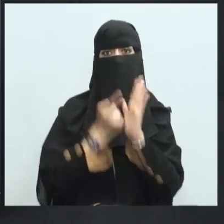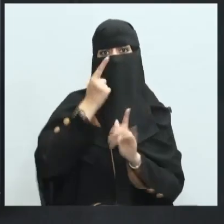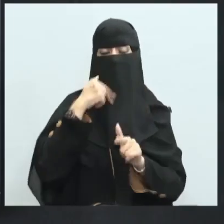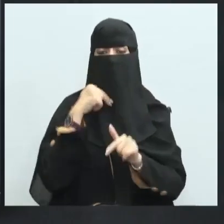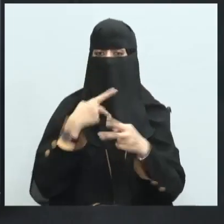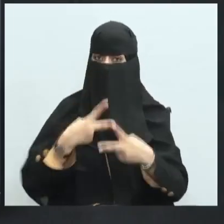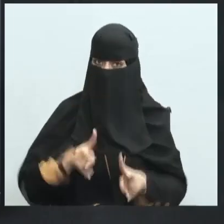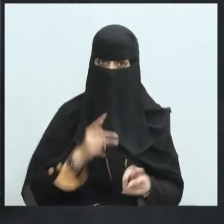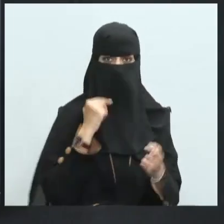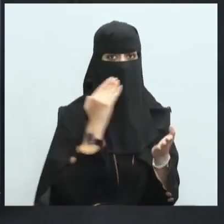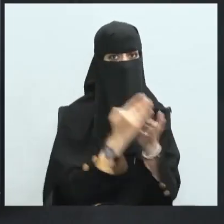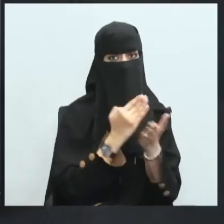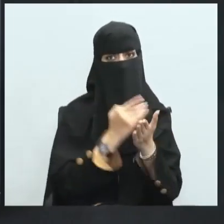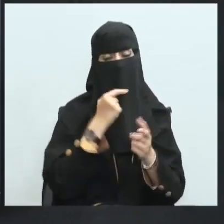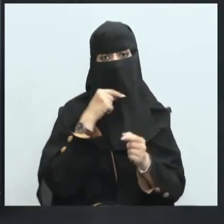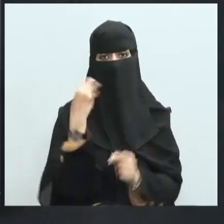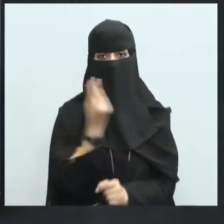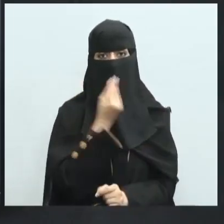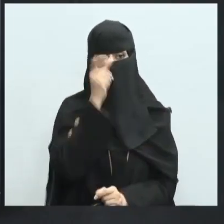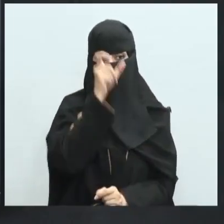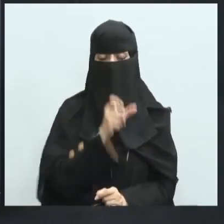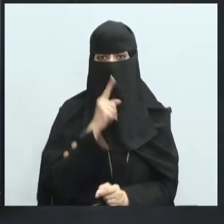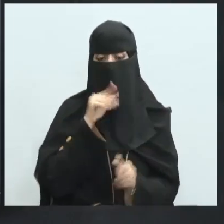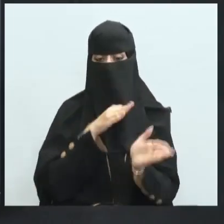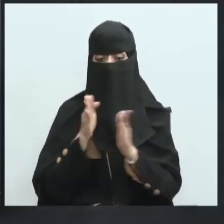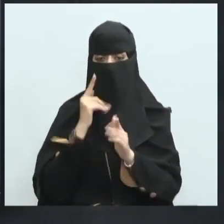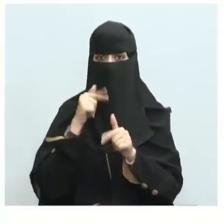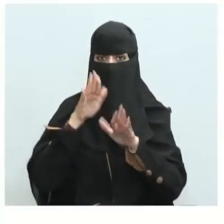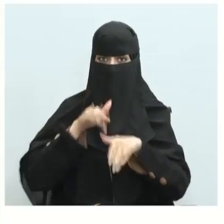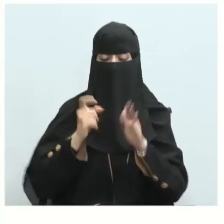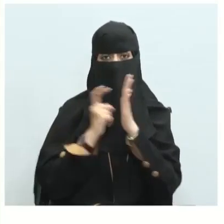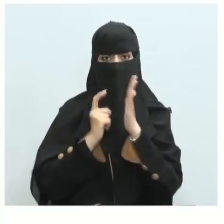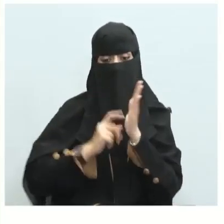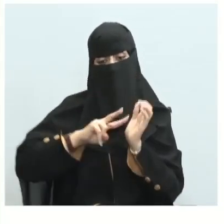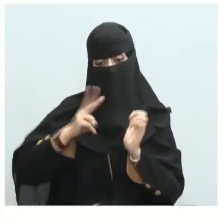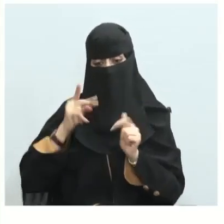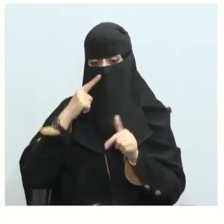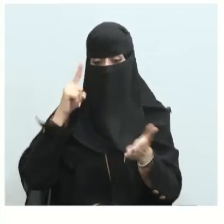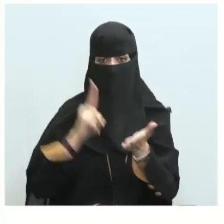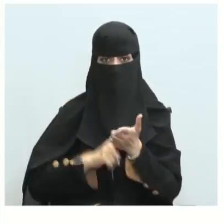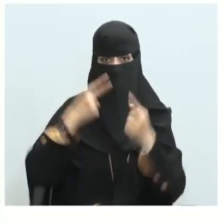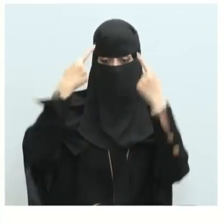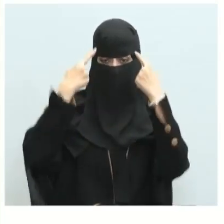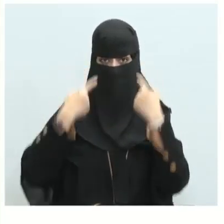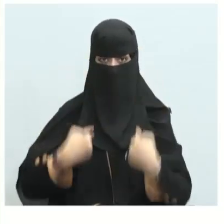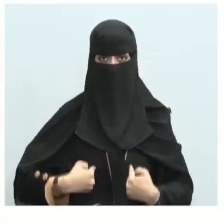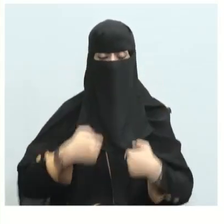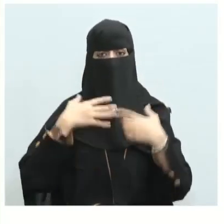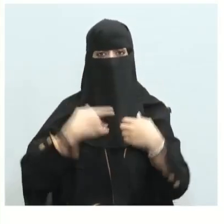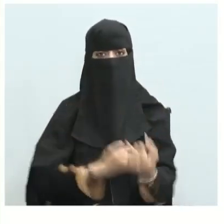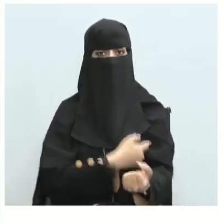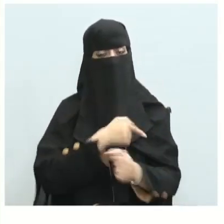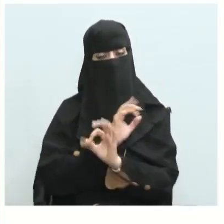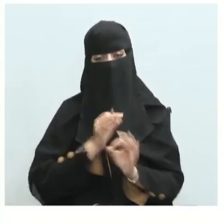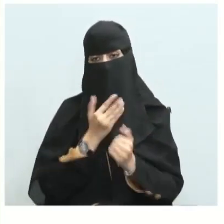على رخصه المرشد السياحي كذلك من ضمن الشروط الاخرى ان يكون لائقا طبيا وسليما من الامراض